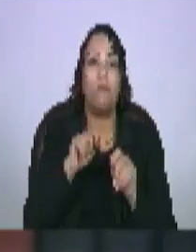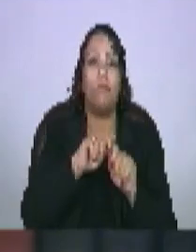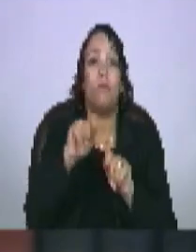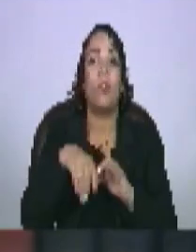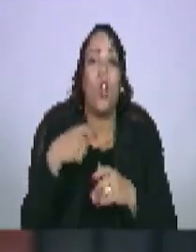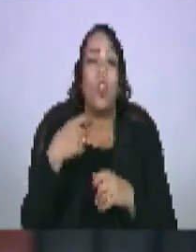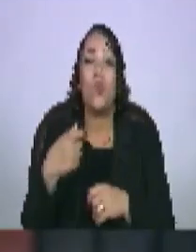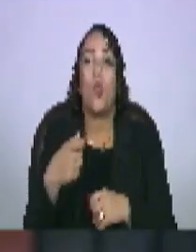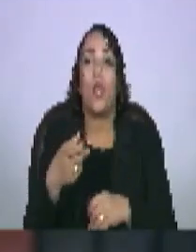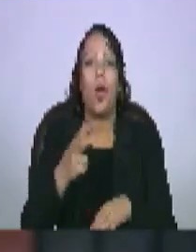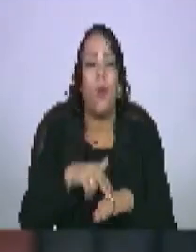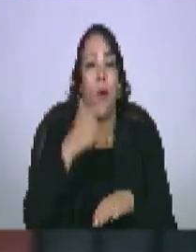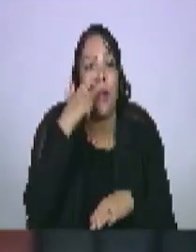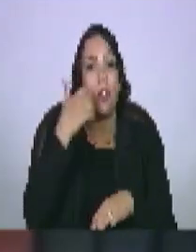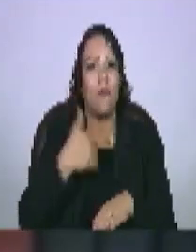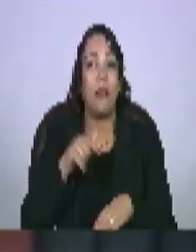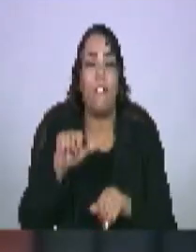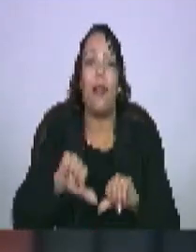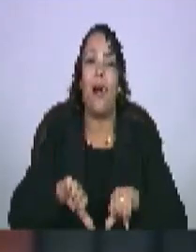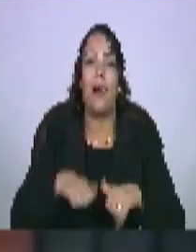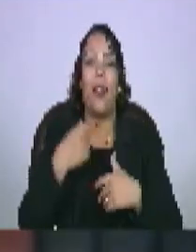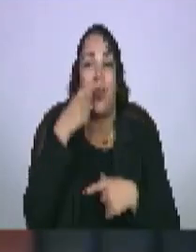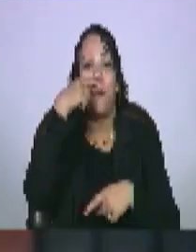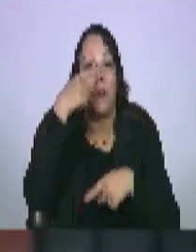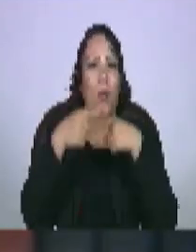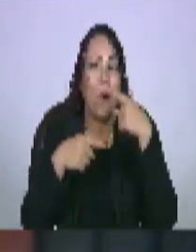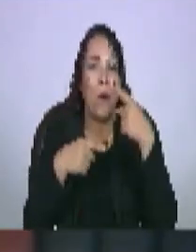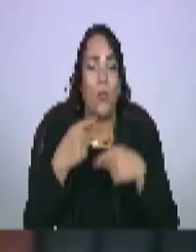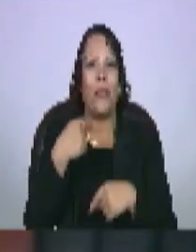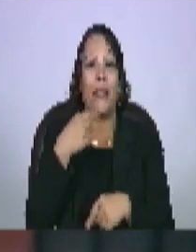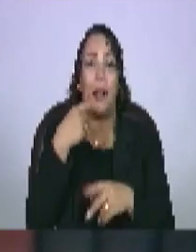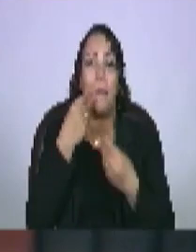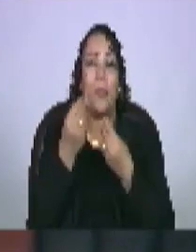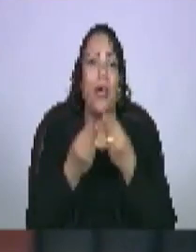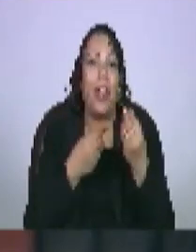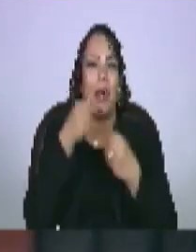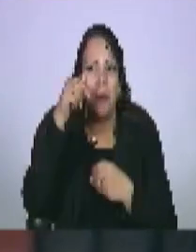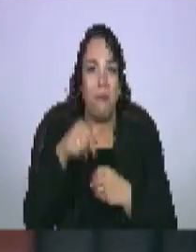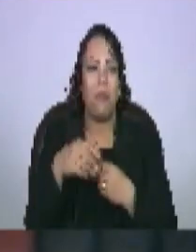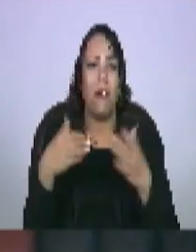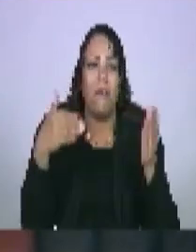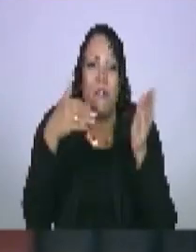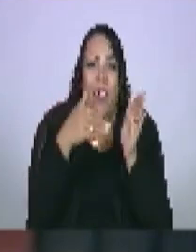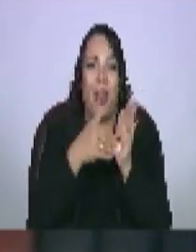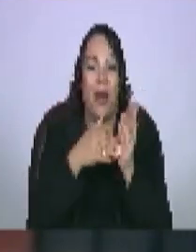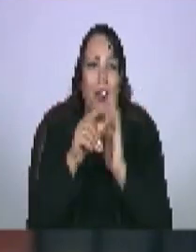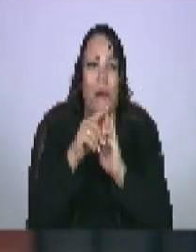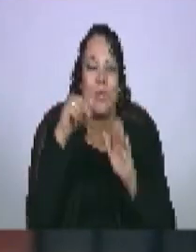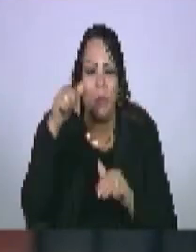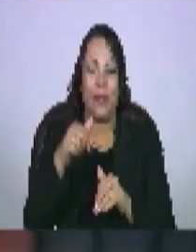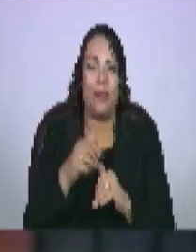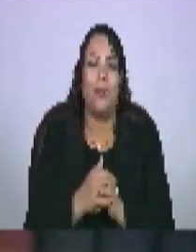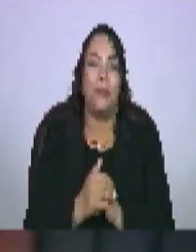السلوكيه والنفسيه في الحياه كده اللي احنا متعودين ان احنا نناقشها في ختام